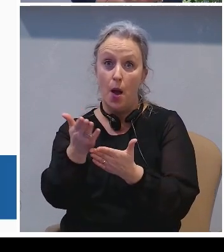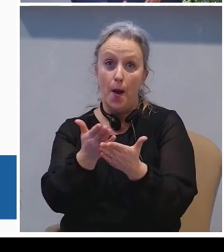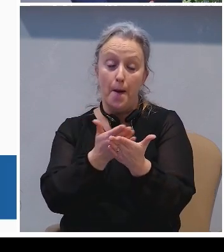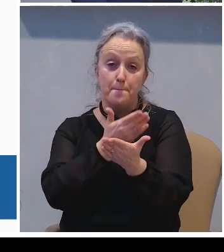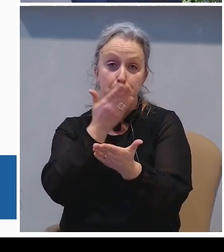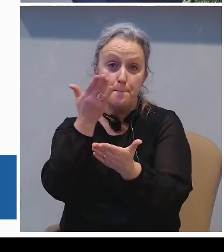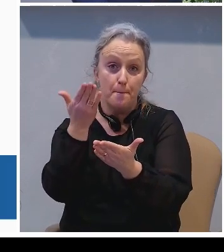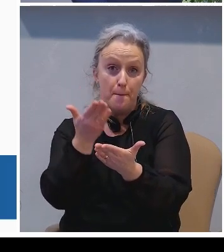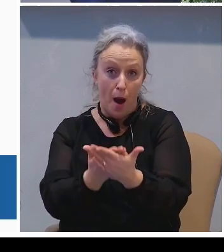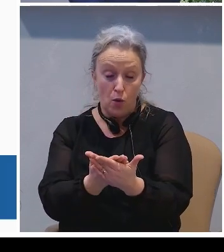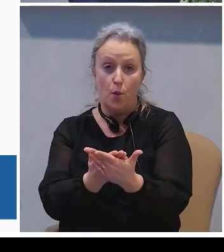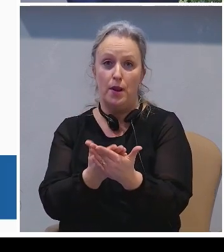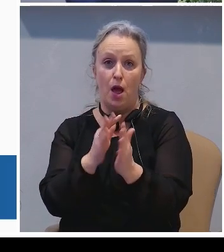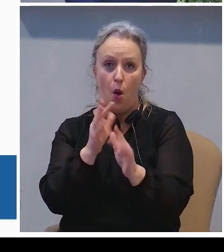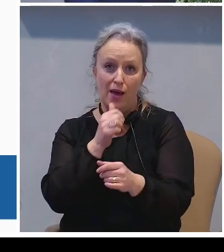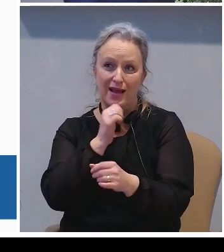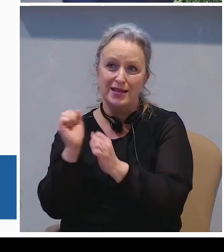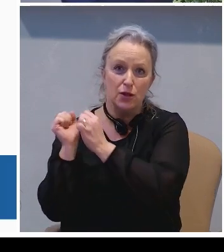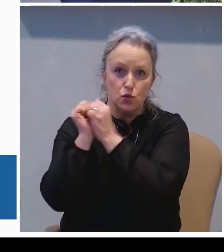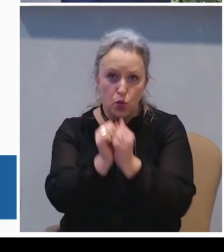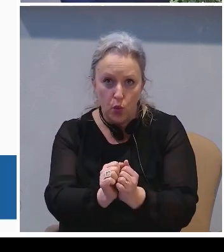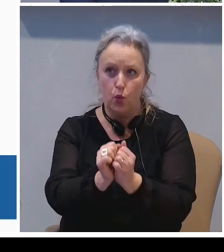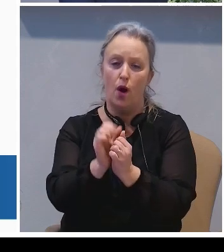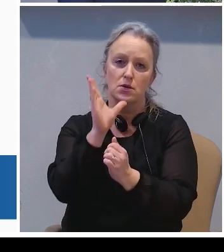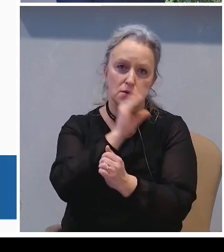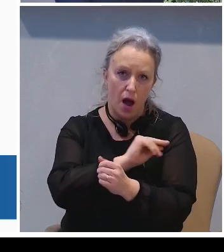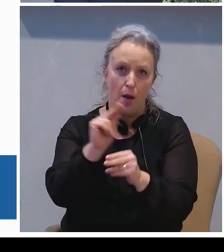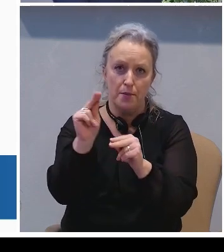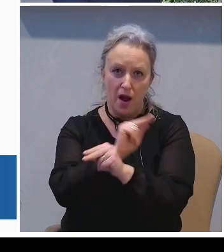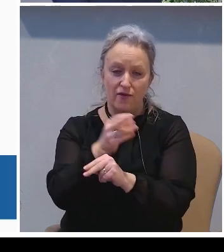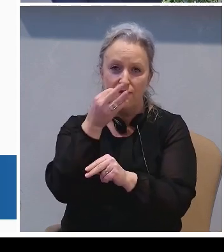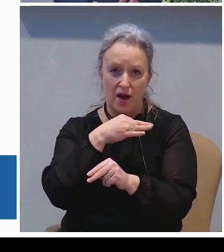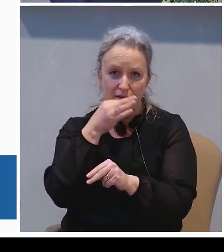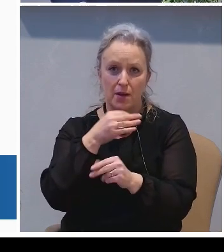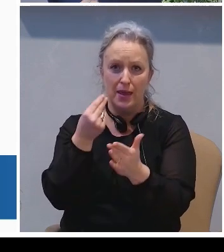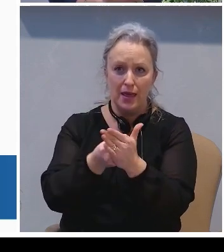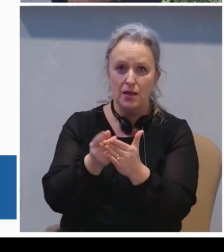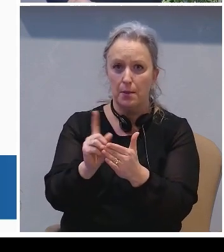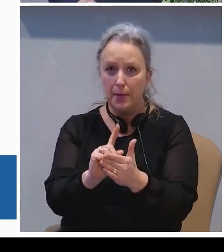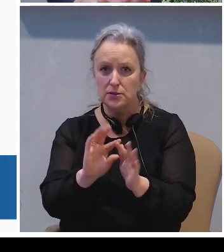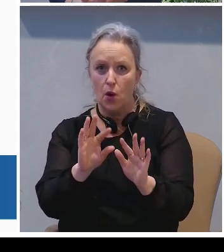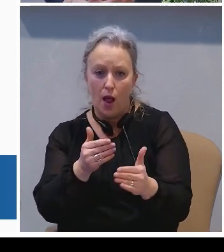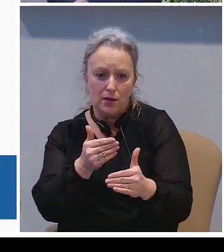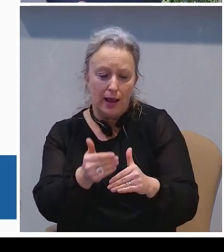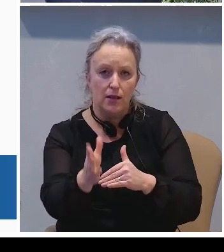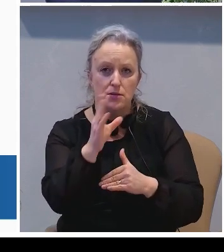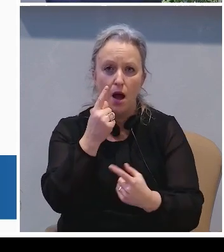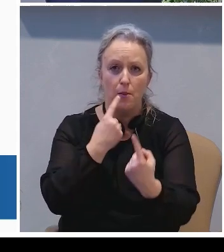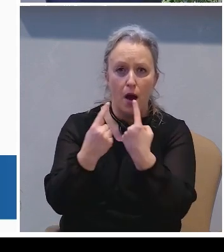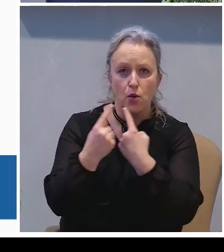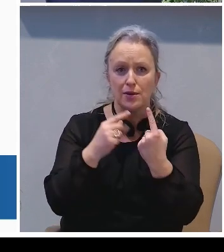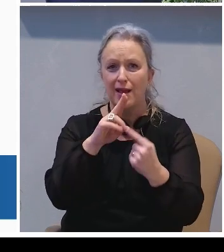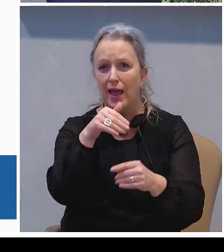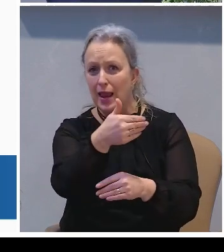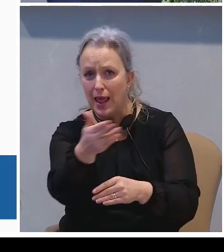we would seda like oleks to võimalik get Eestisse tuua an ja mis offer on selle hind. so that we Et would be hakata able üldse nagu to arutama, import it, and kellele, we would like millises to know the mahus ja kui price palju me saaksime so